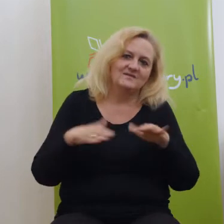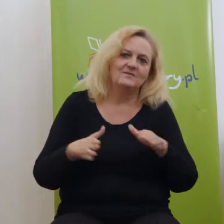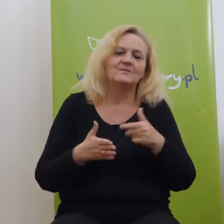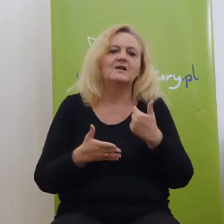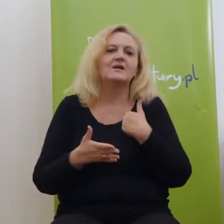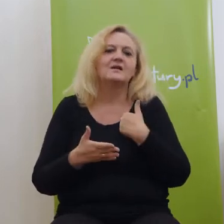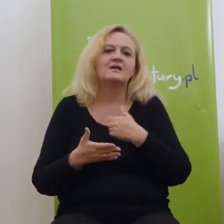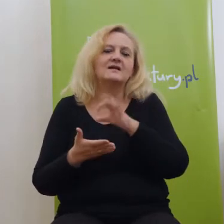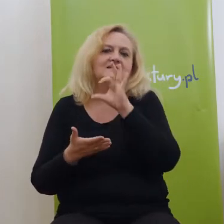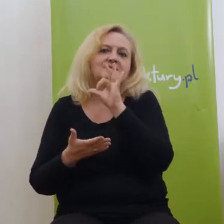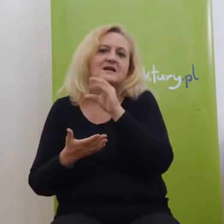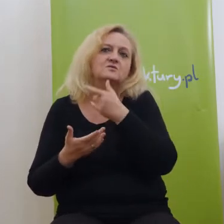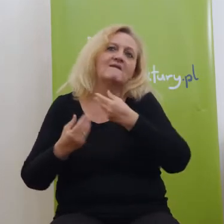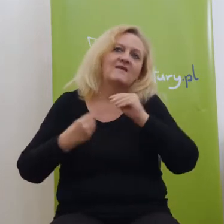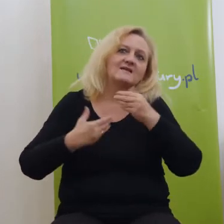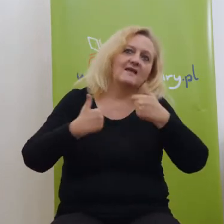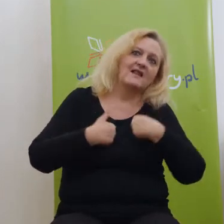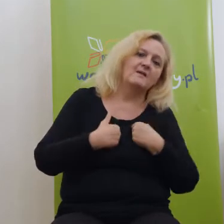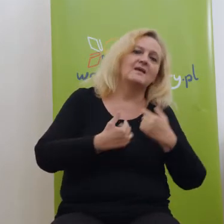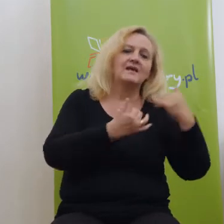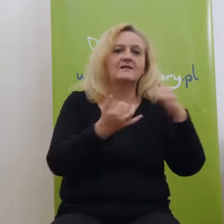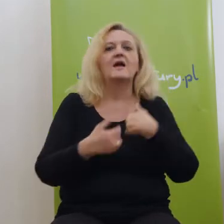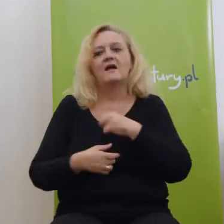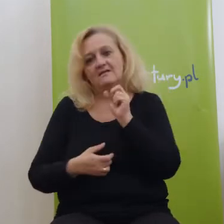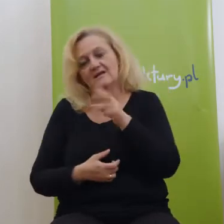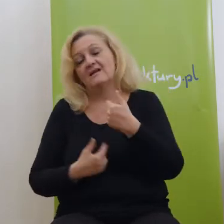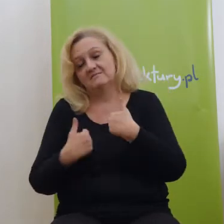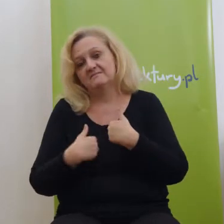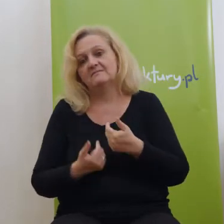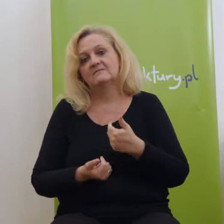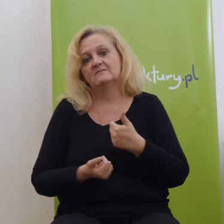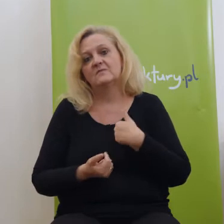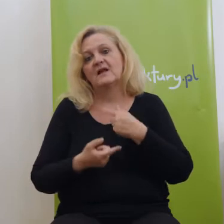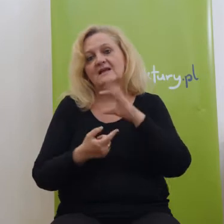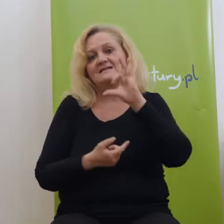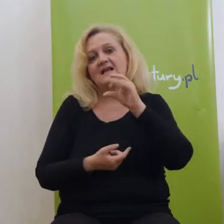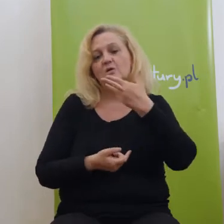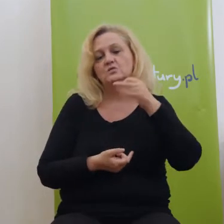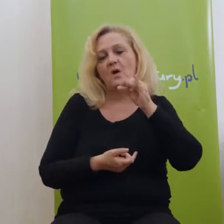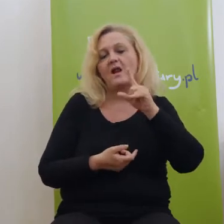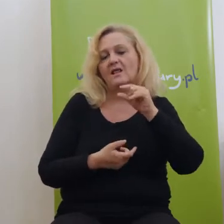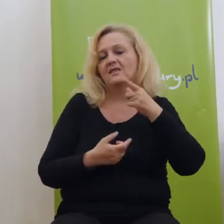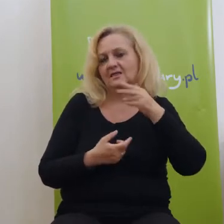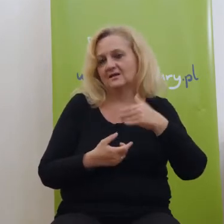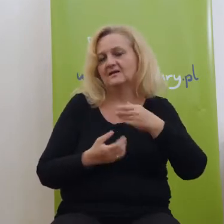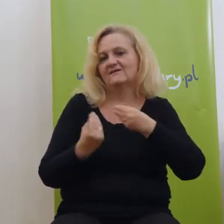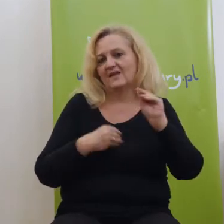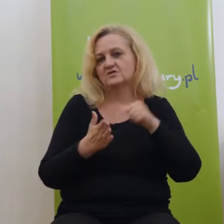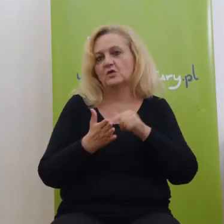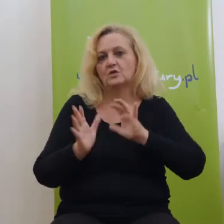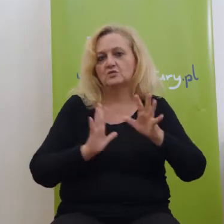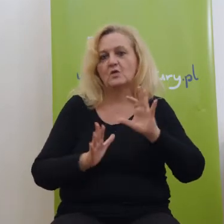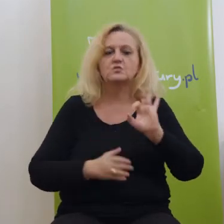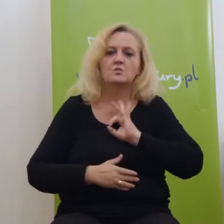bardziej sensualna niż dla kogoś innego, ale myślę, że jednak tak, bo zdecydowanie za bardziej sensualny uważam ten sposób, który